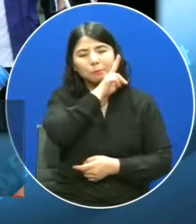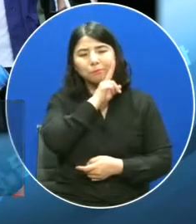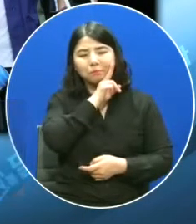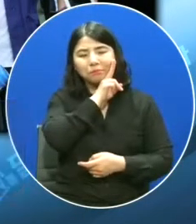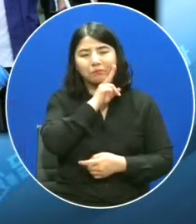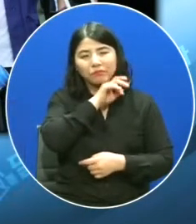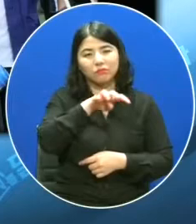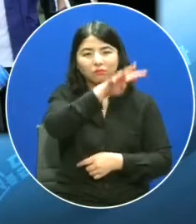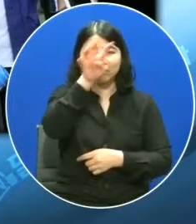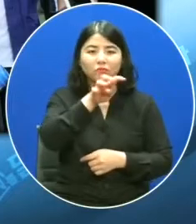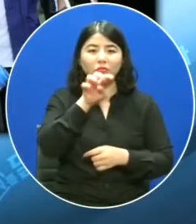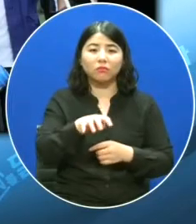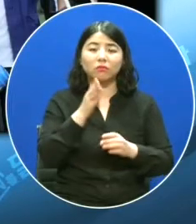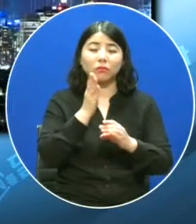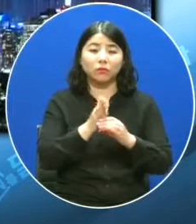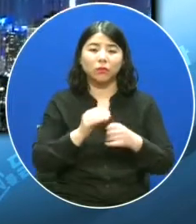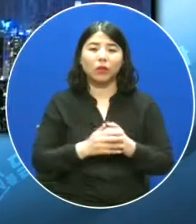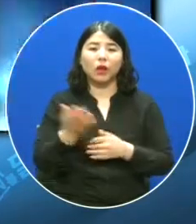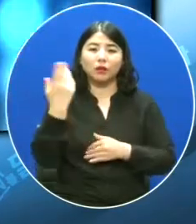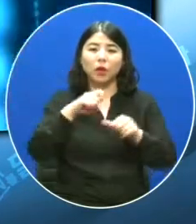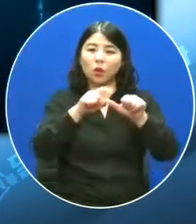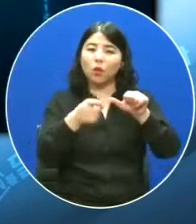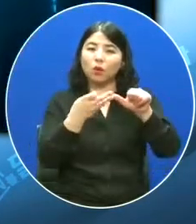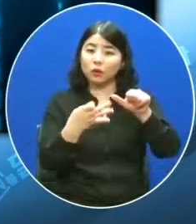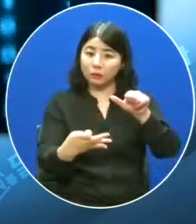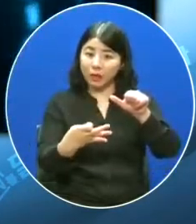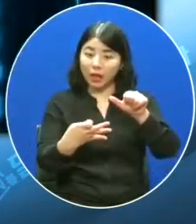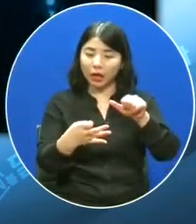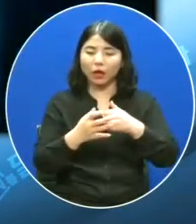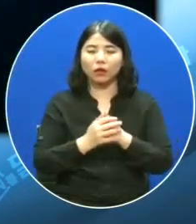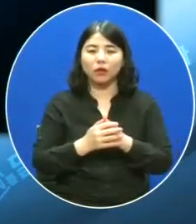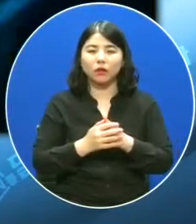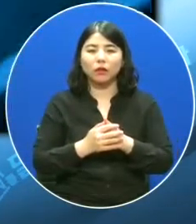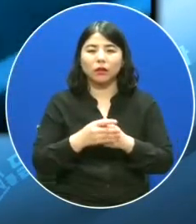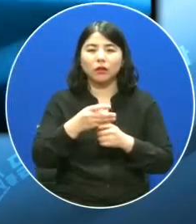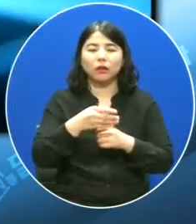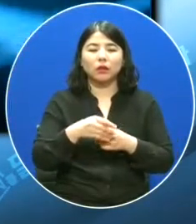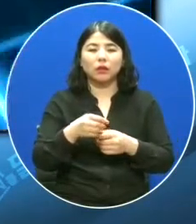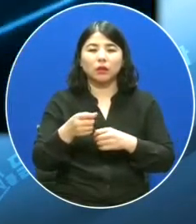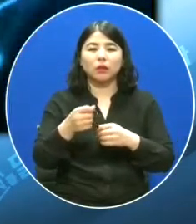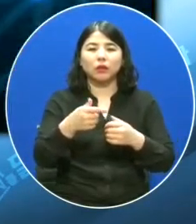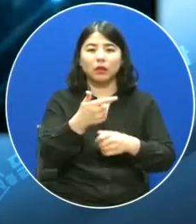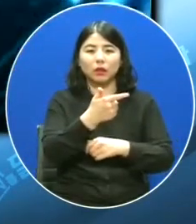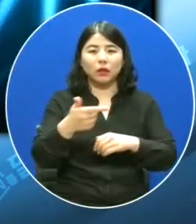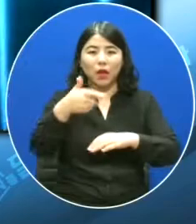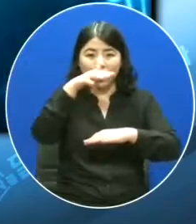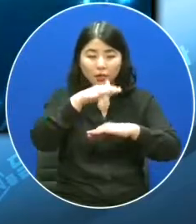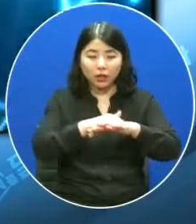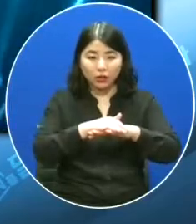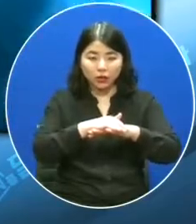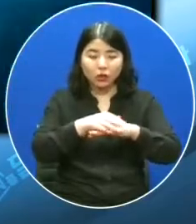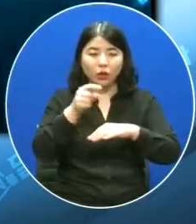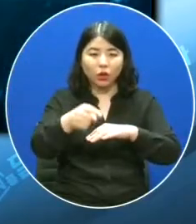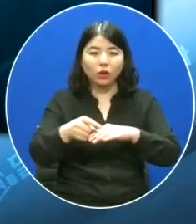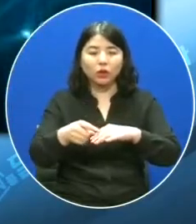불러일으키고 있습니다. 지난 5월 14일자 테마 스페셜 대전 4차 산업혁명 특별시를